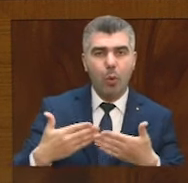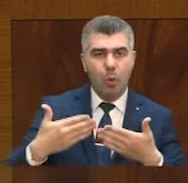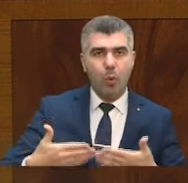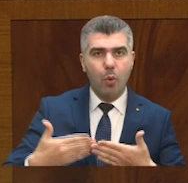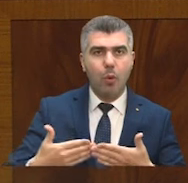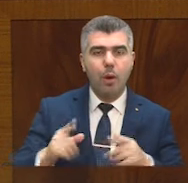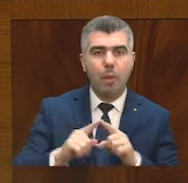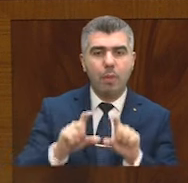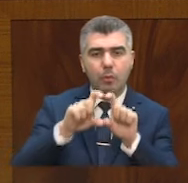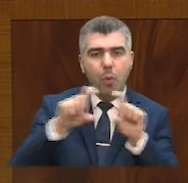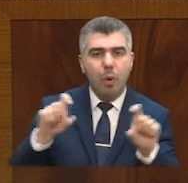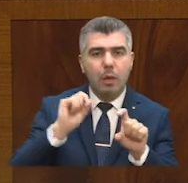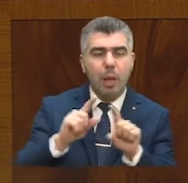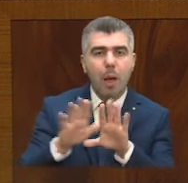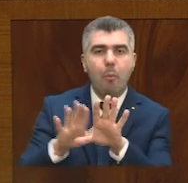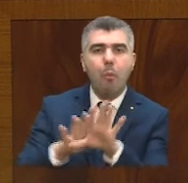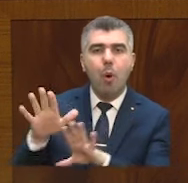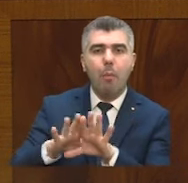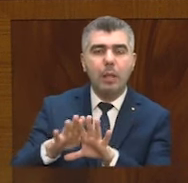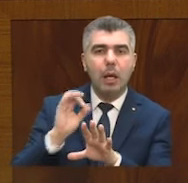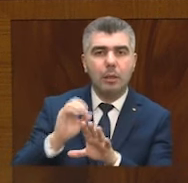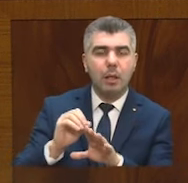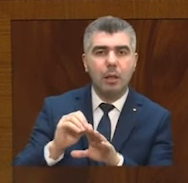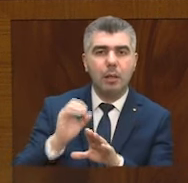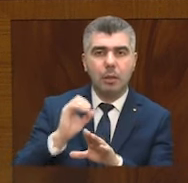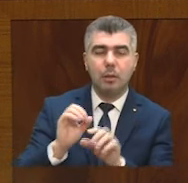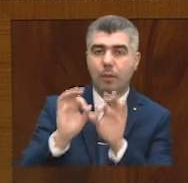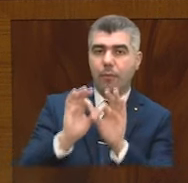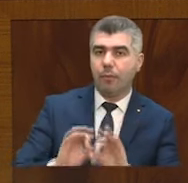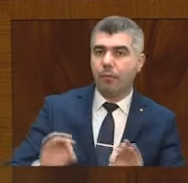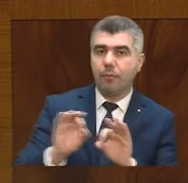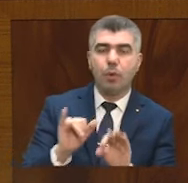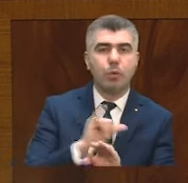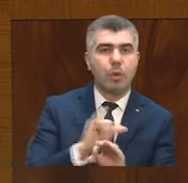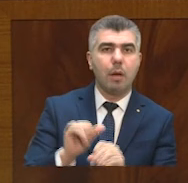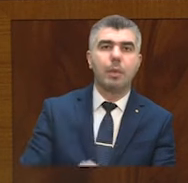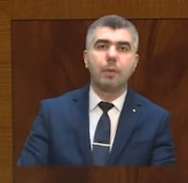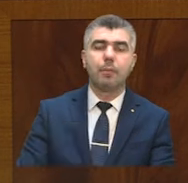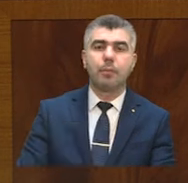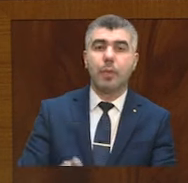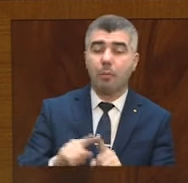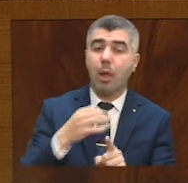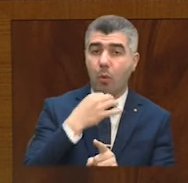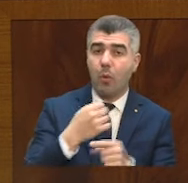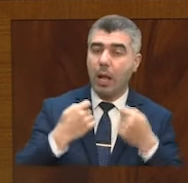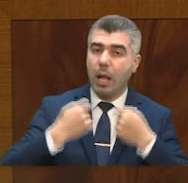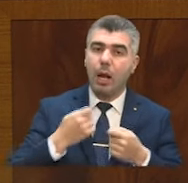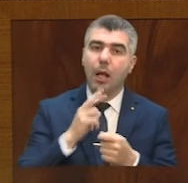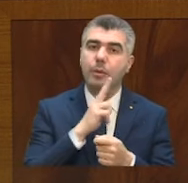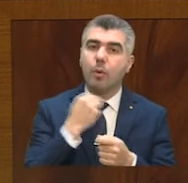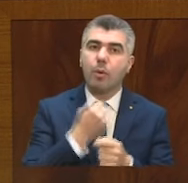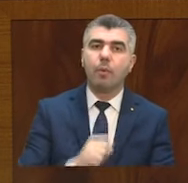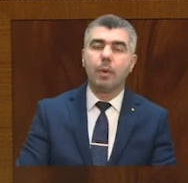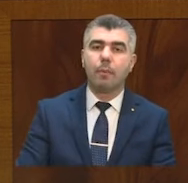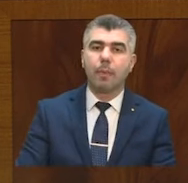البرلمان قدم مبادره ديال الوساطه ولكن رفضت لانكم تتعنون خليوني نقوللكم سيد رئيس الحكومه